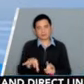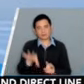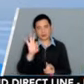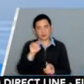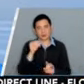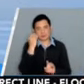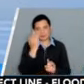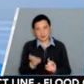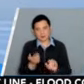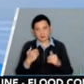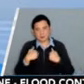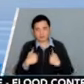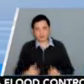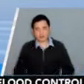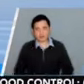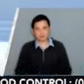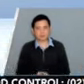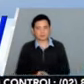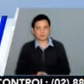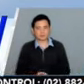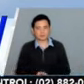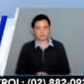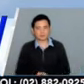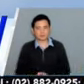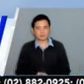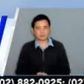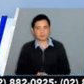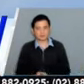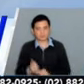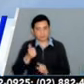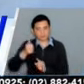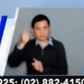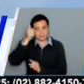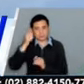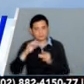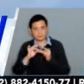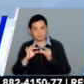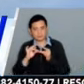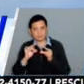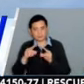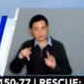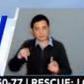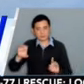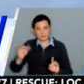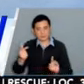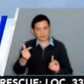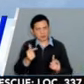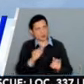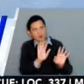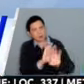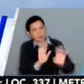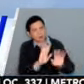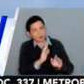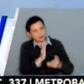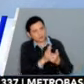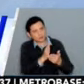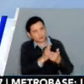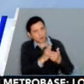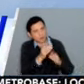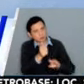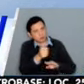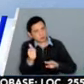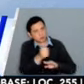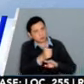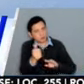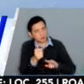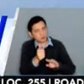ng MT Terra Nova na Porta Vaga Ship Management, pinigilan daw ng Coast Guard ang nakaschedule nilang paglayag mula sa Limay, Bataan noong July 22.